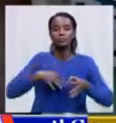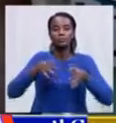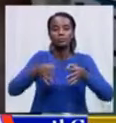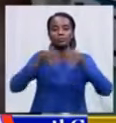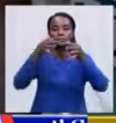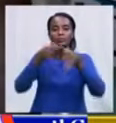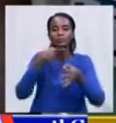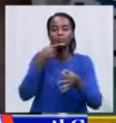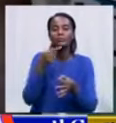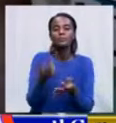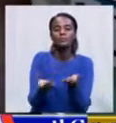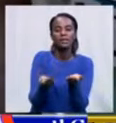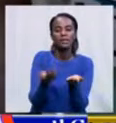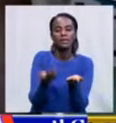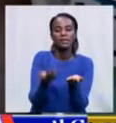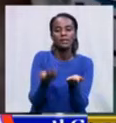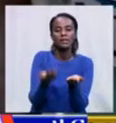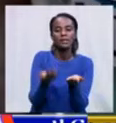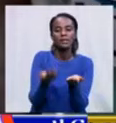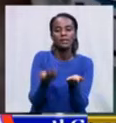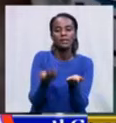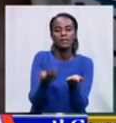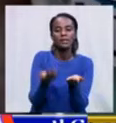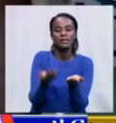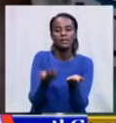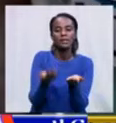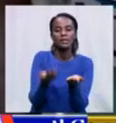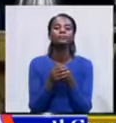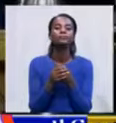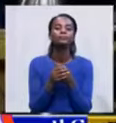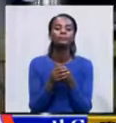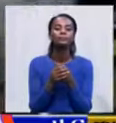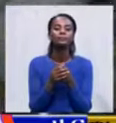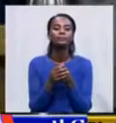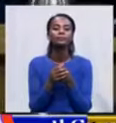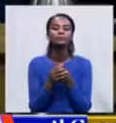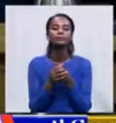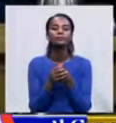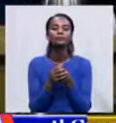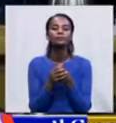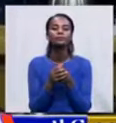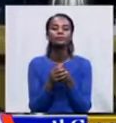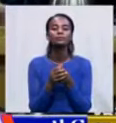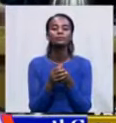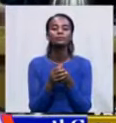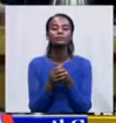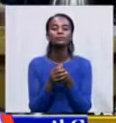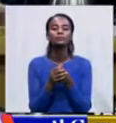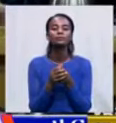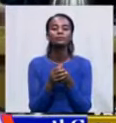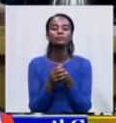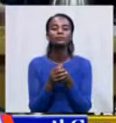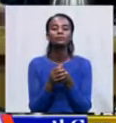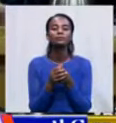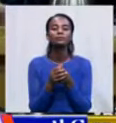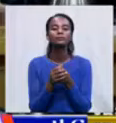የሚለው ሚዛን እንደሚደፋ እየገለጸ ይገኛል። There is no evidence that that this virus was